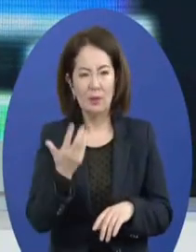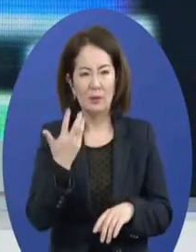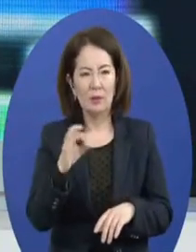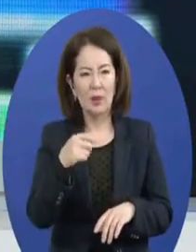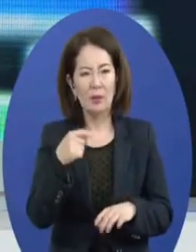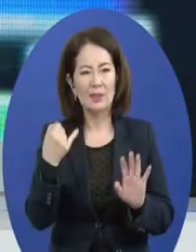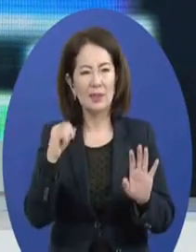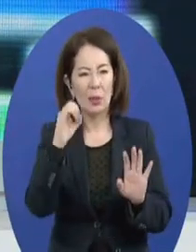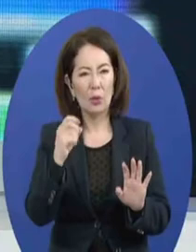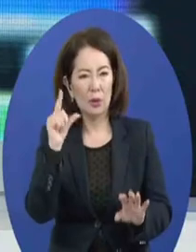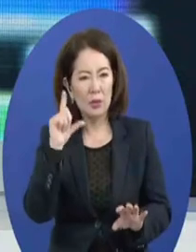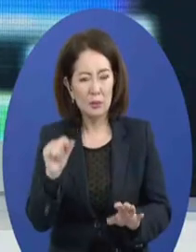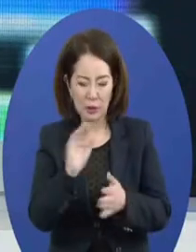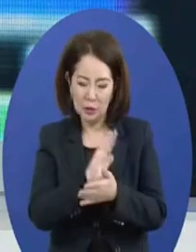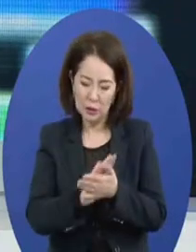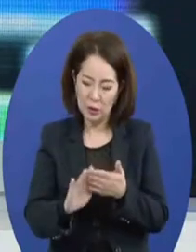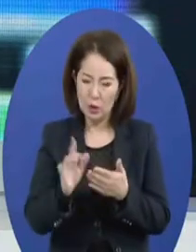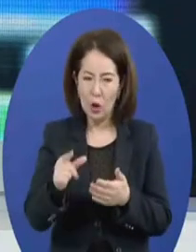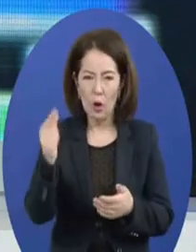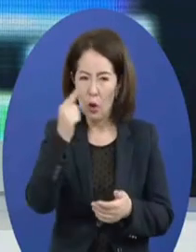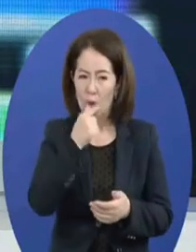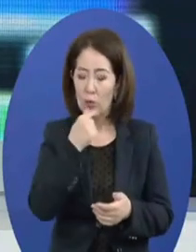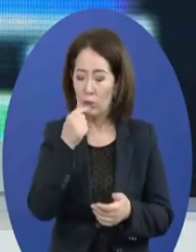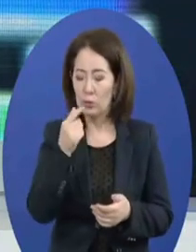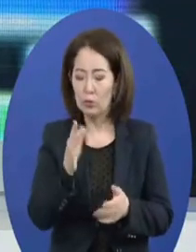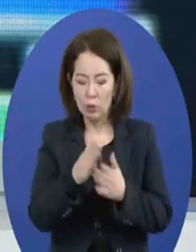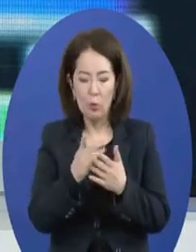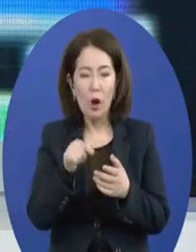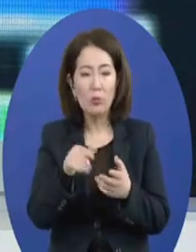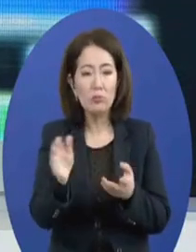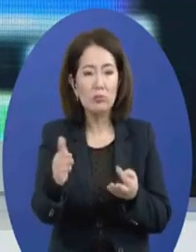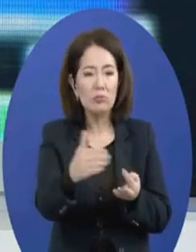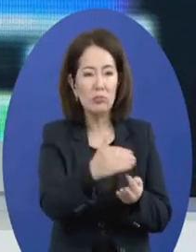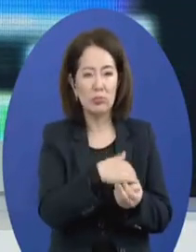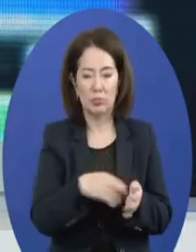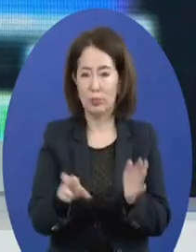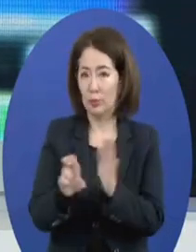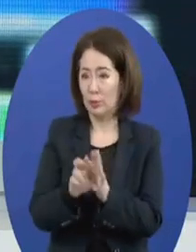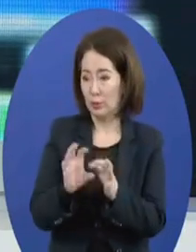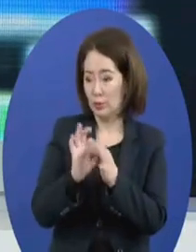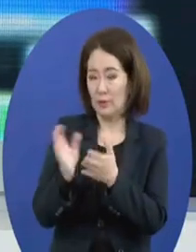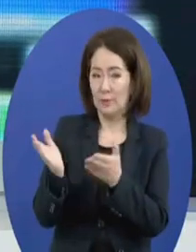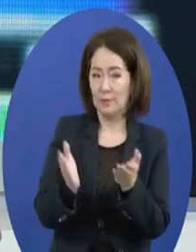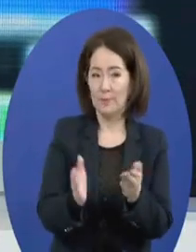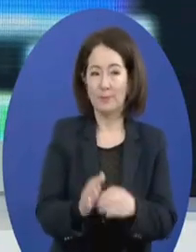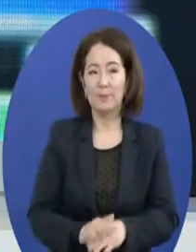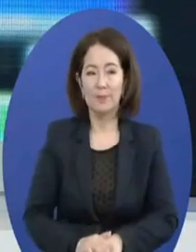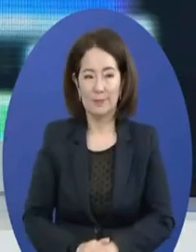хямдардаг. Хэвлэлтээс гарсан шин болон олдоц муутай ховор номнуудыг нэг дороос авах боломж эндээс алдаж байна.